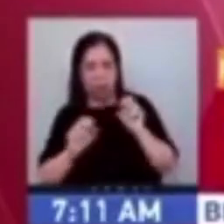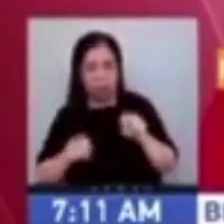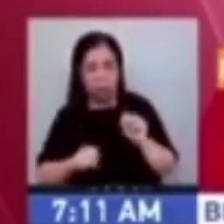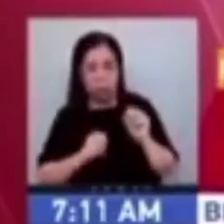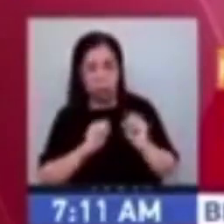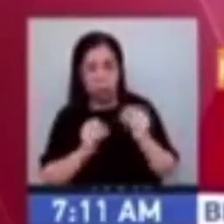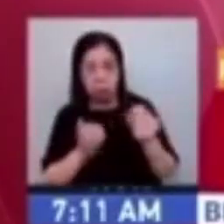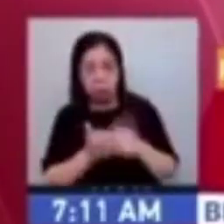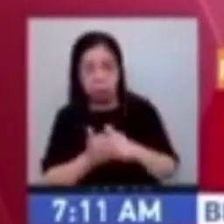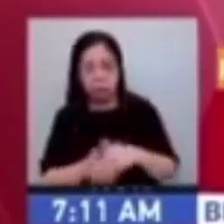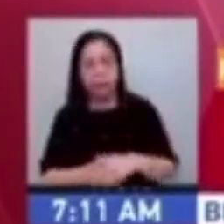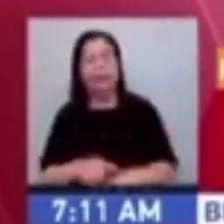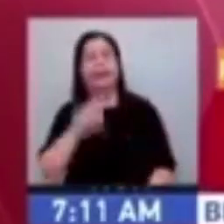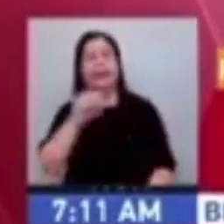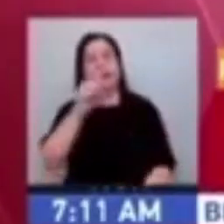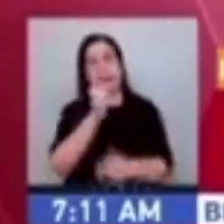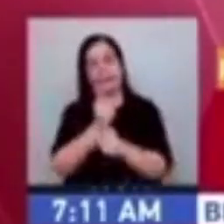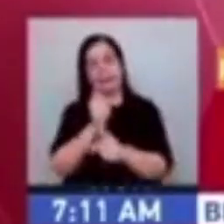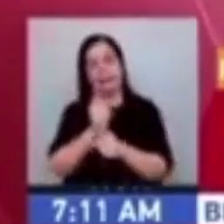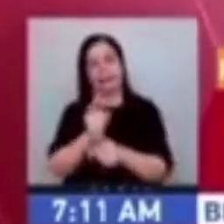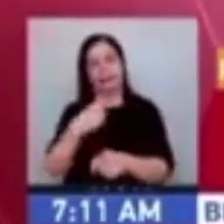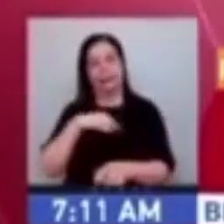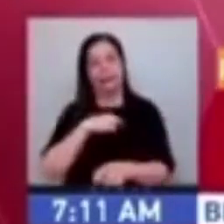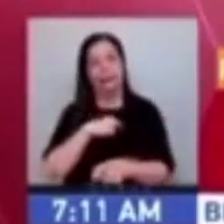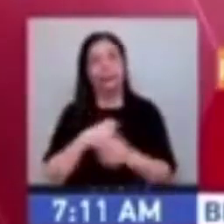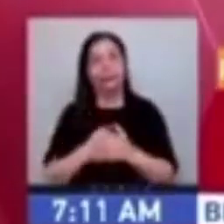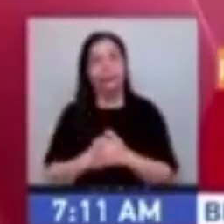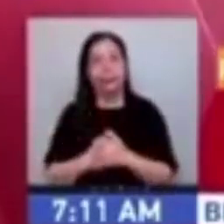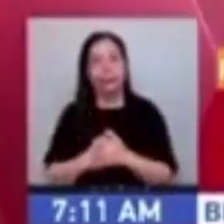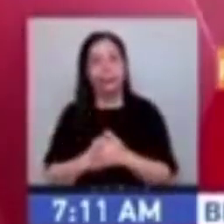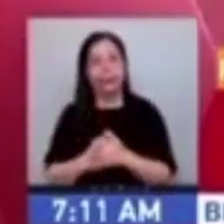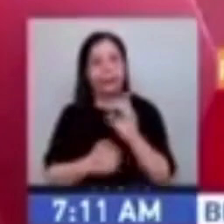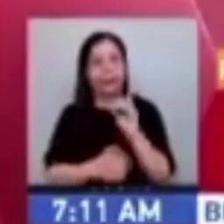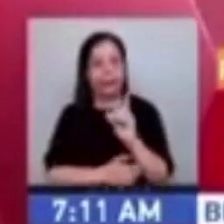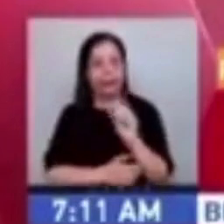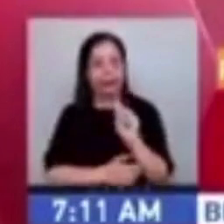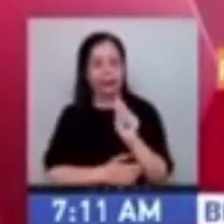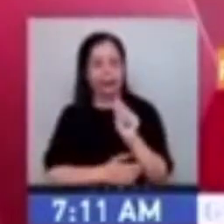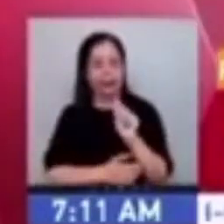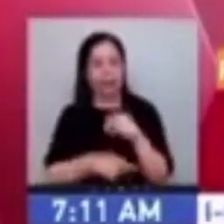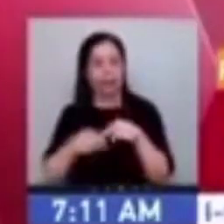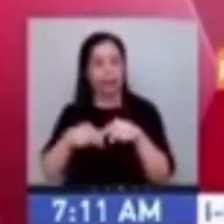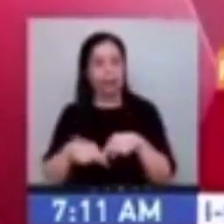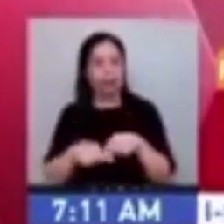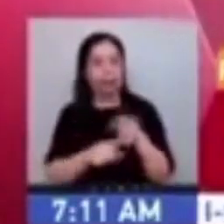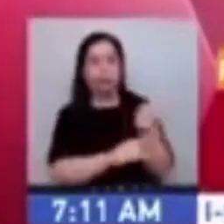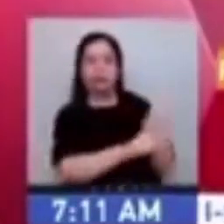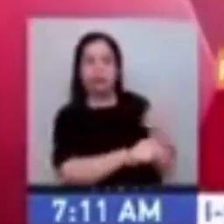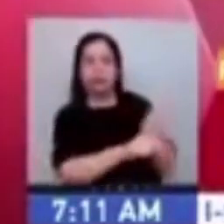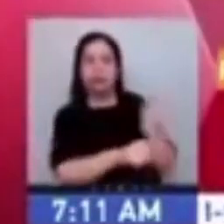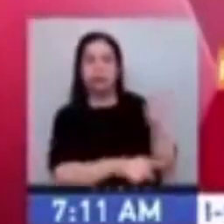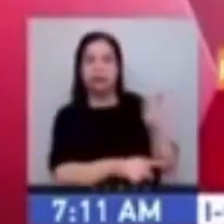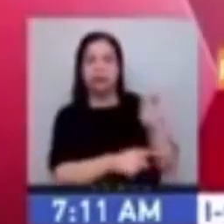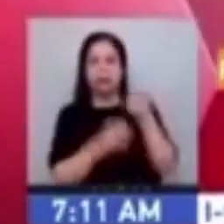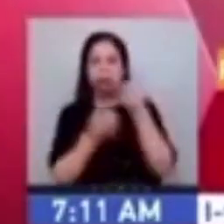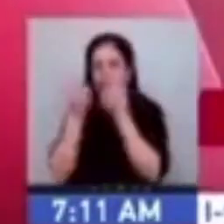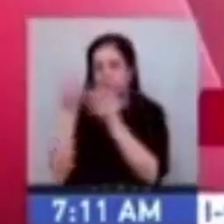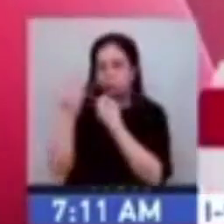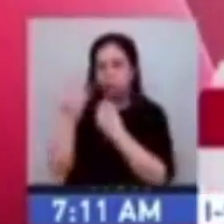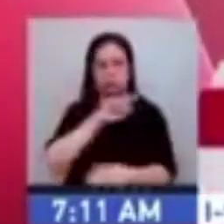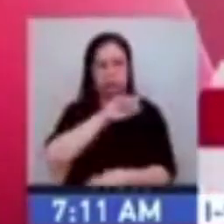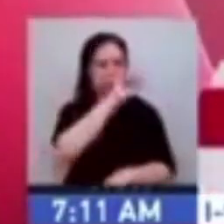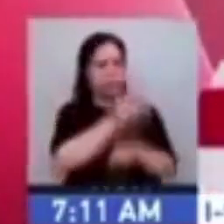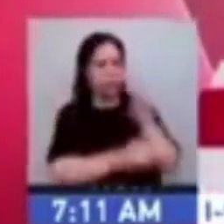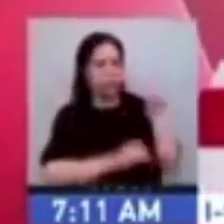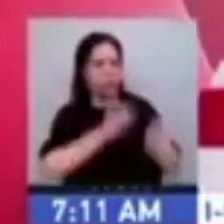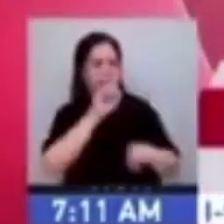Yes, tama po. Ano? Kasi yung ating pong data ano, ay nakadepende po sa kanila. Sila po mismo yung tatanungin ng ating social